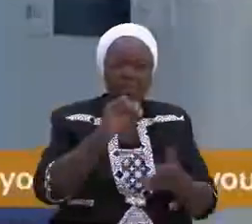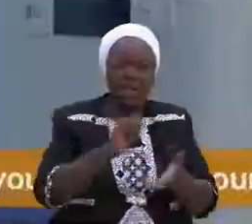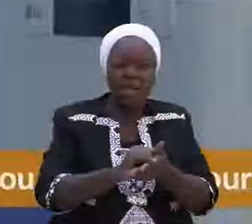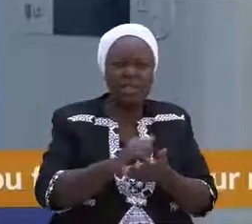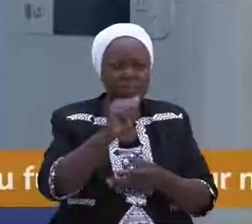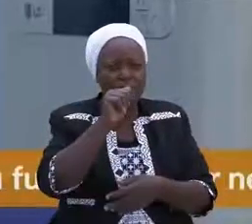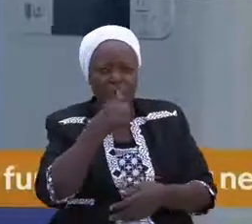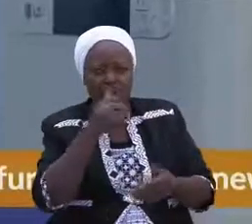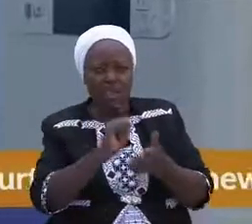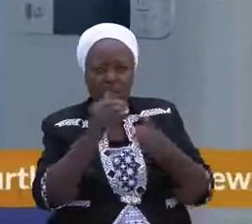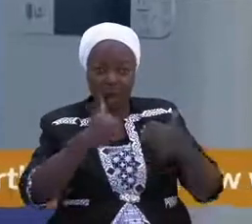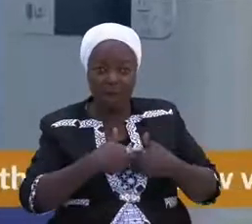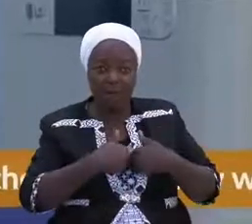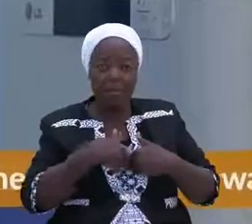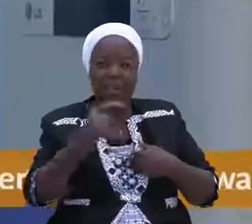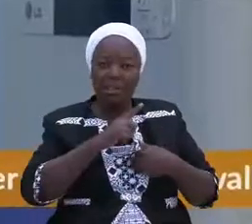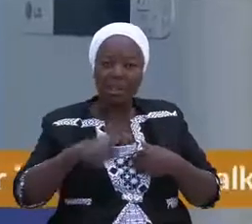J'aurai un témoignage.